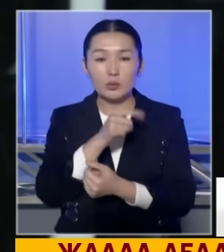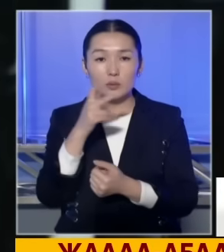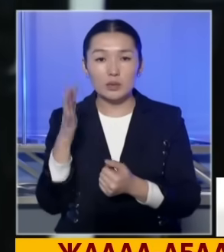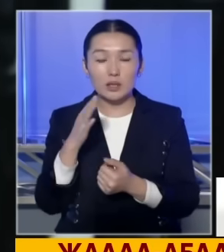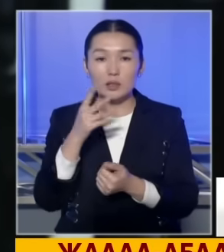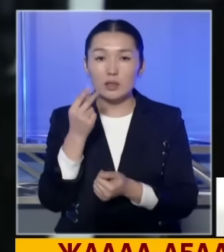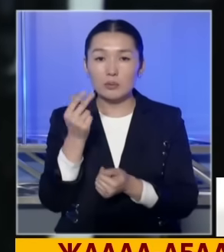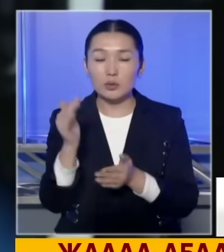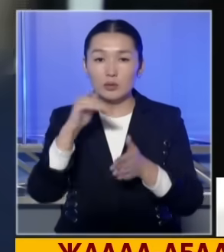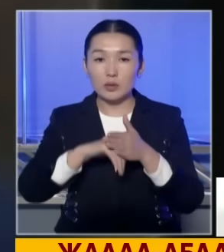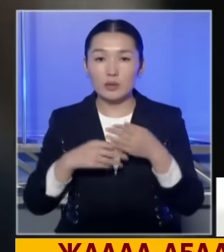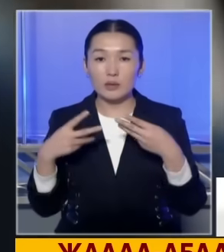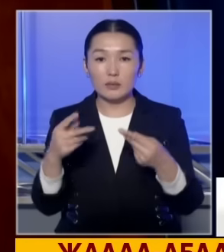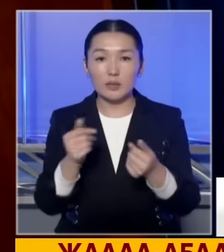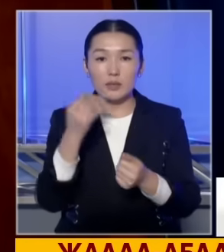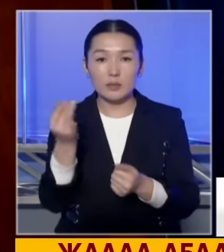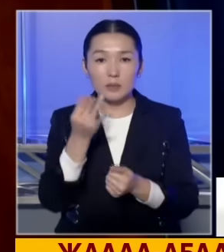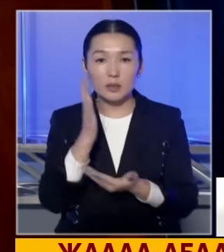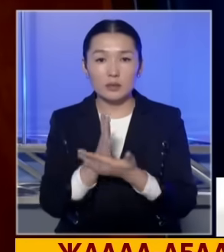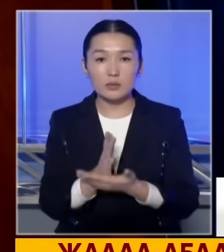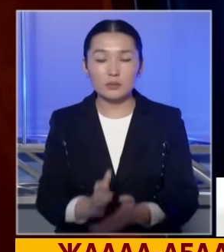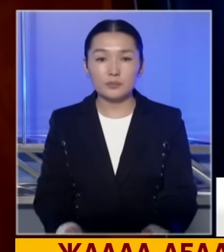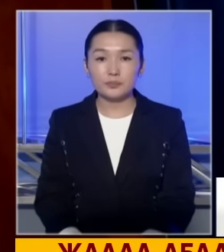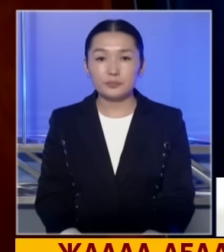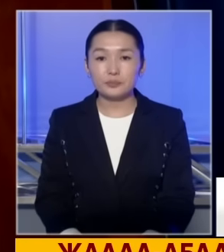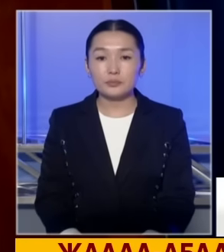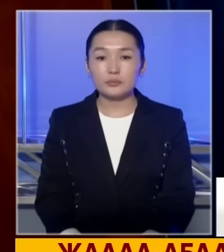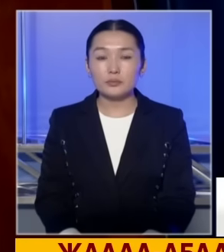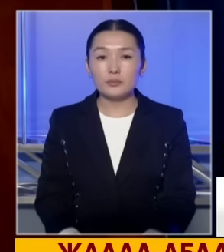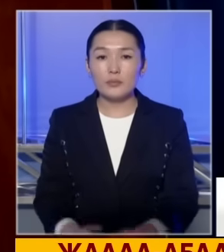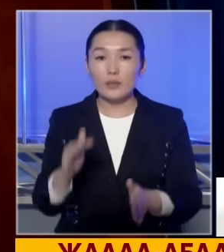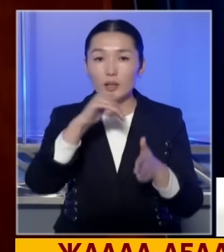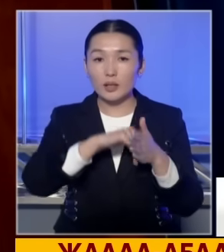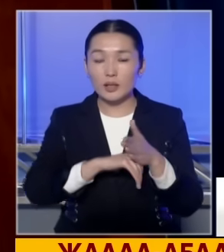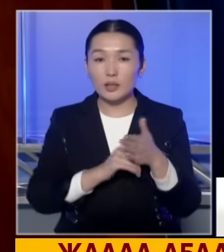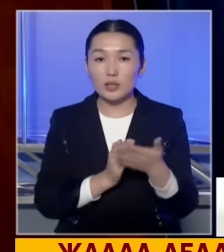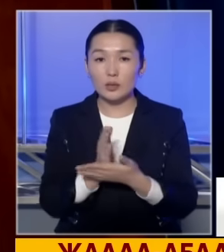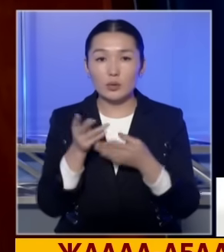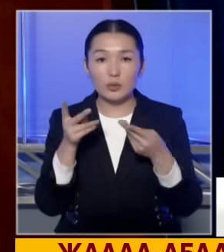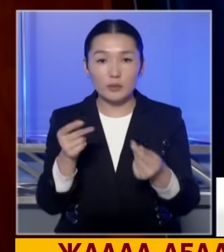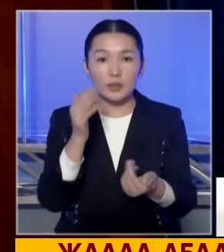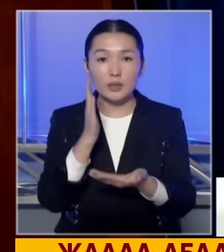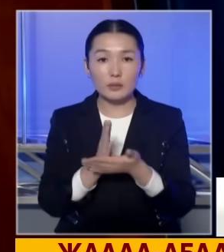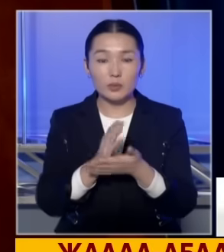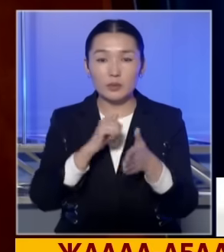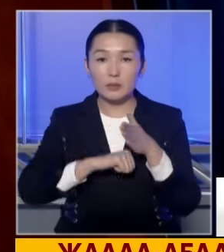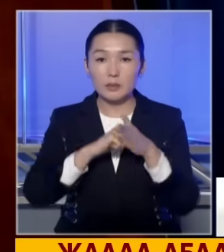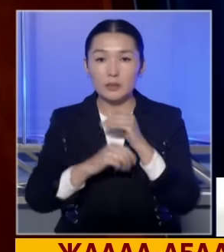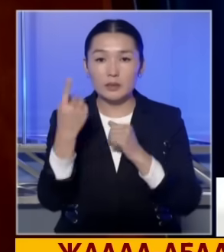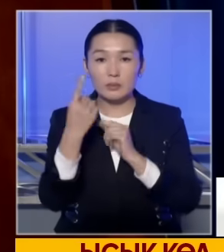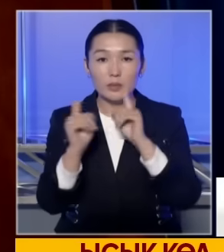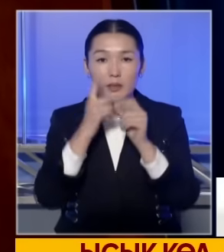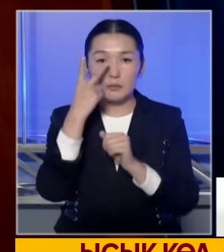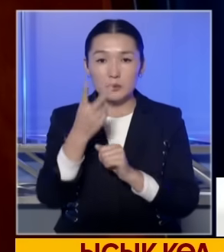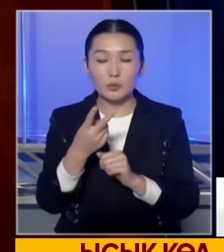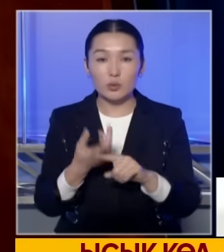бюджетке тие турган таасирине кызыкты. Биздин мына киреше бөлүгүнө өзүнүн таасирин тийгизбейби? Себеп дегенде биз биринчи окууда каралып атканда